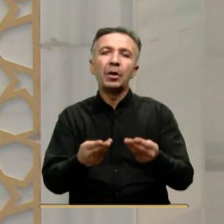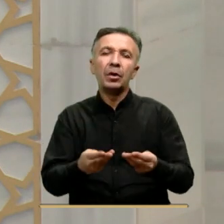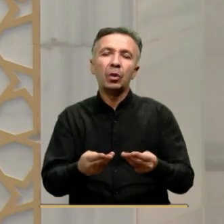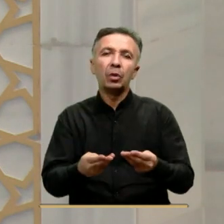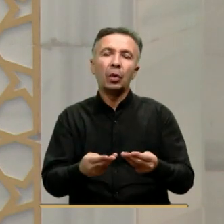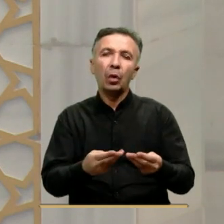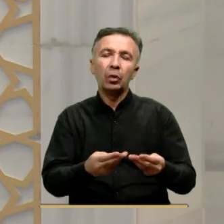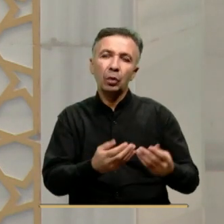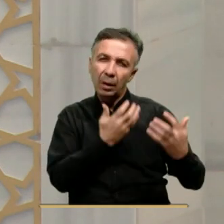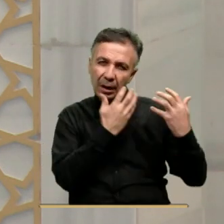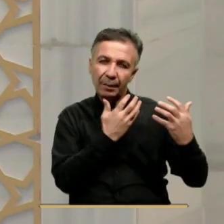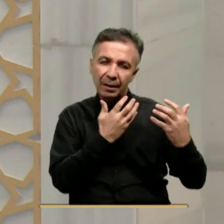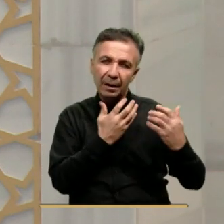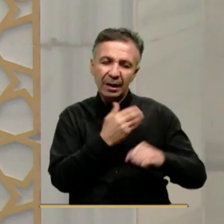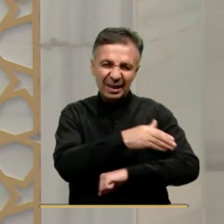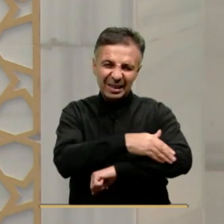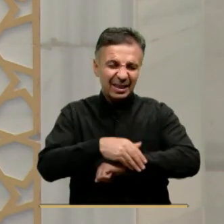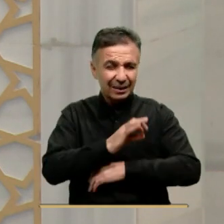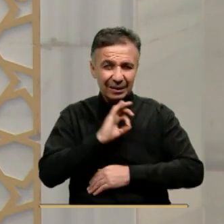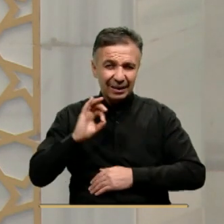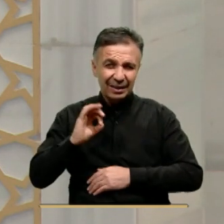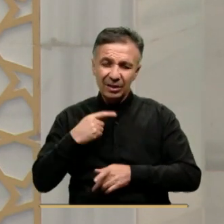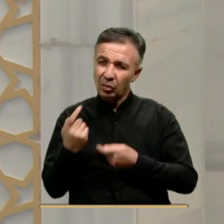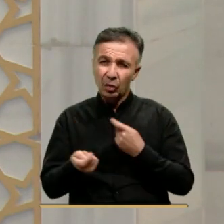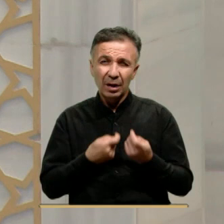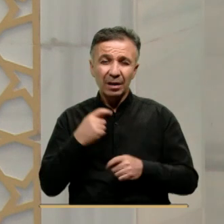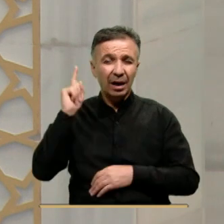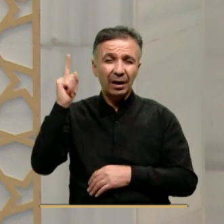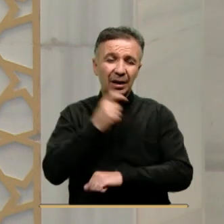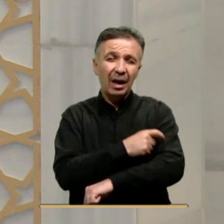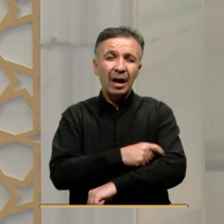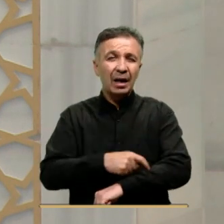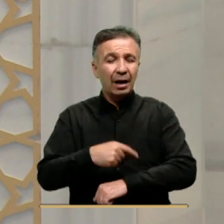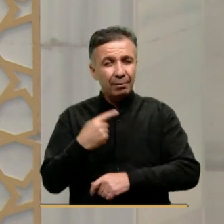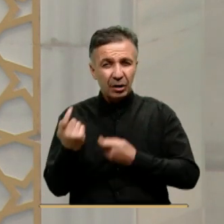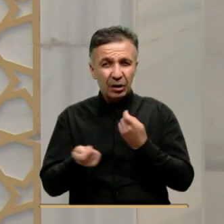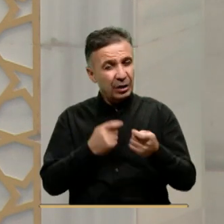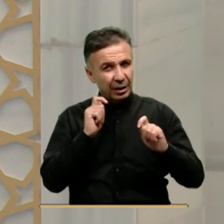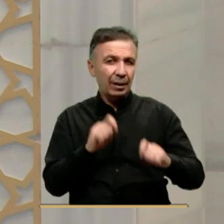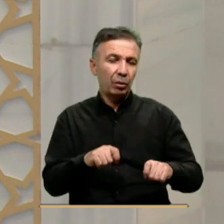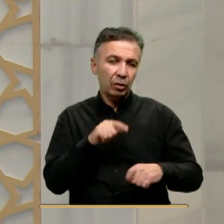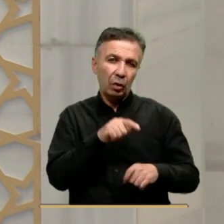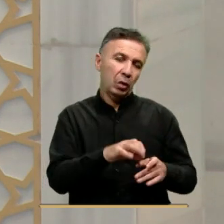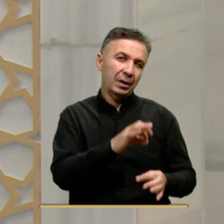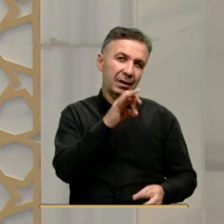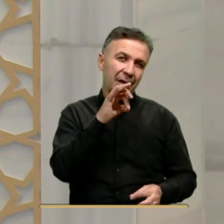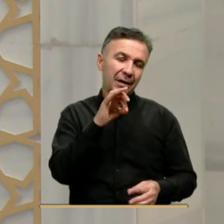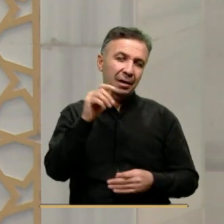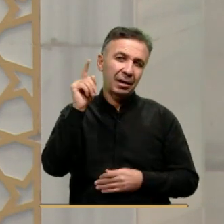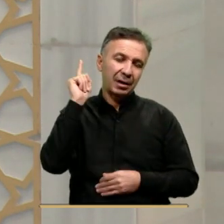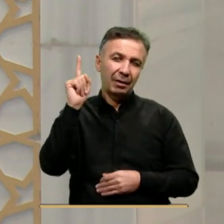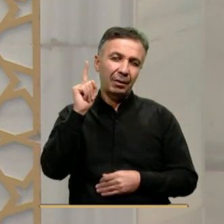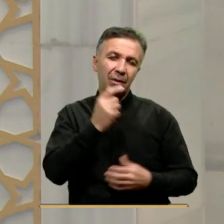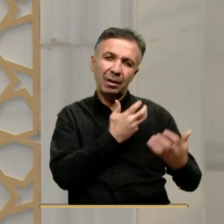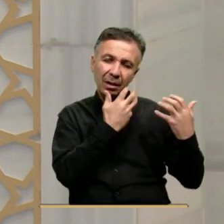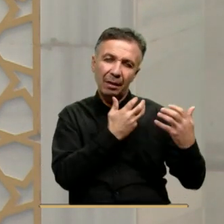nimetleri sınırsızca kullanırken Allah'ın haramların bulaşığa o insan Rabbimizin